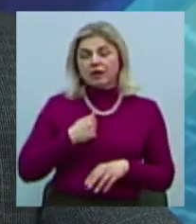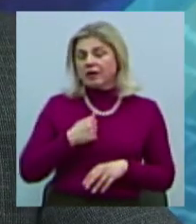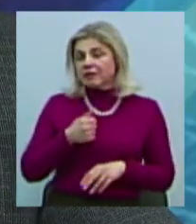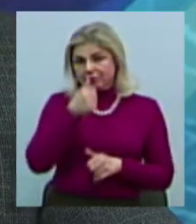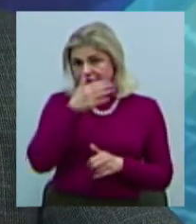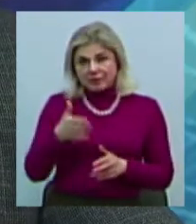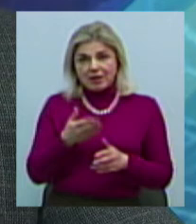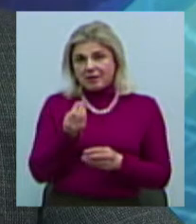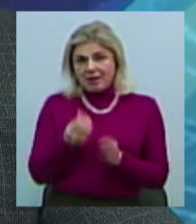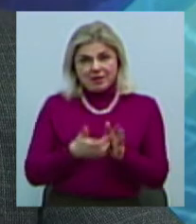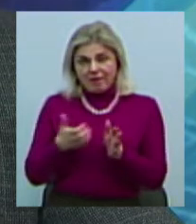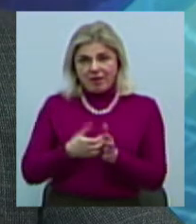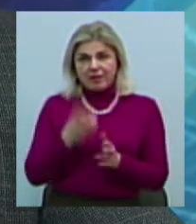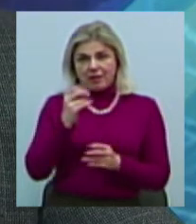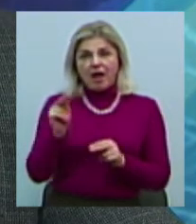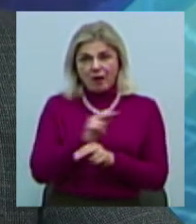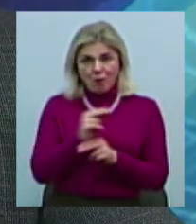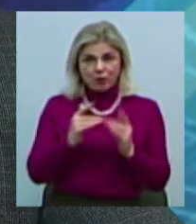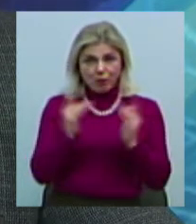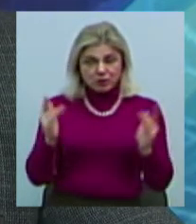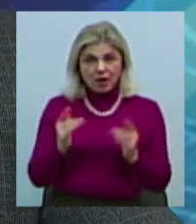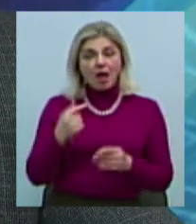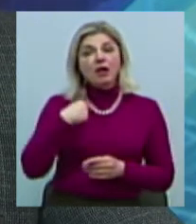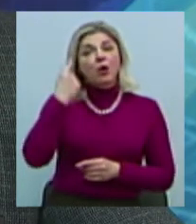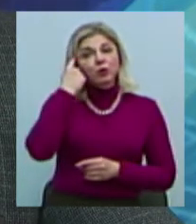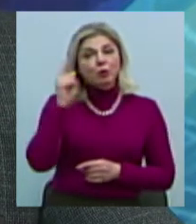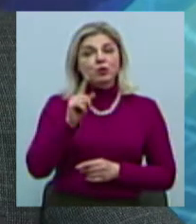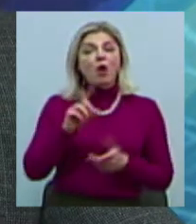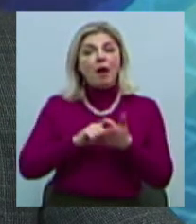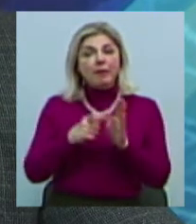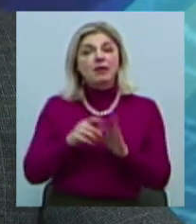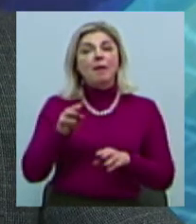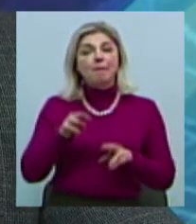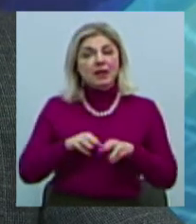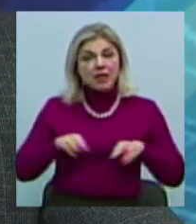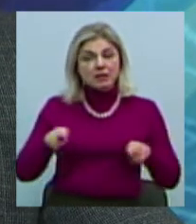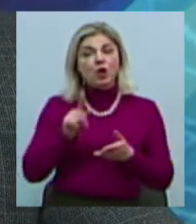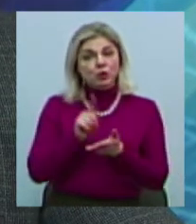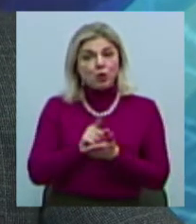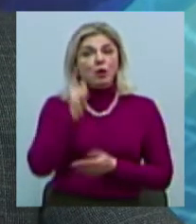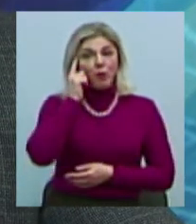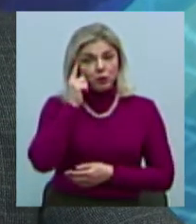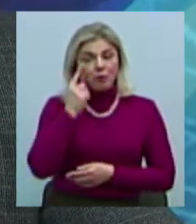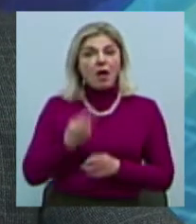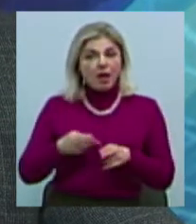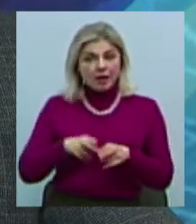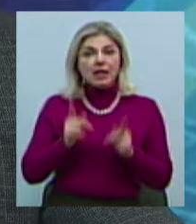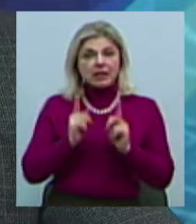данного моста. Я считаю, что кабинет министров должен подумать, потому что это действительно трасса